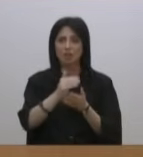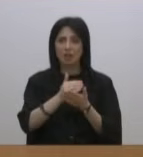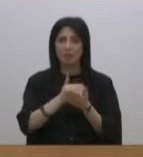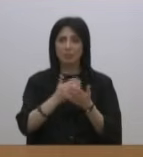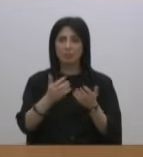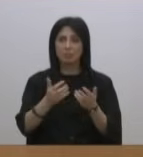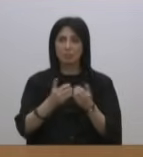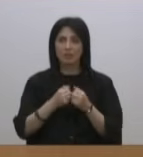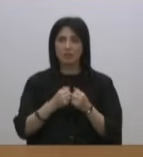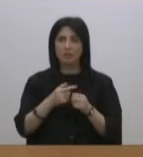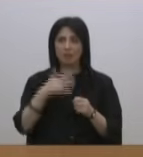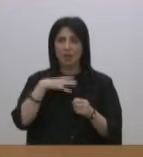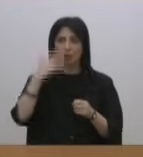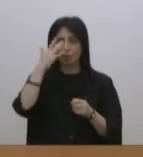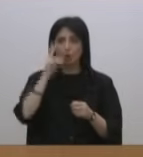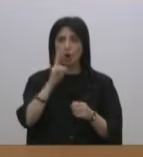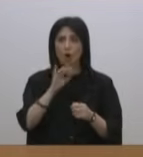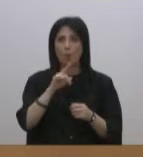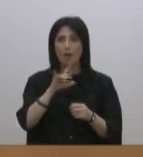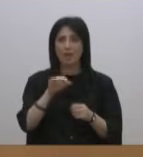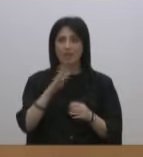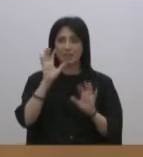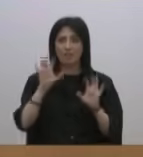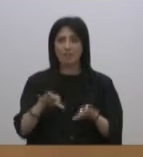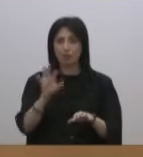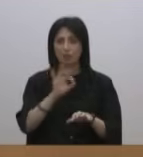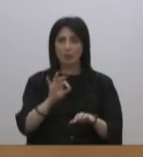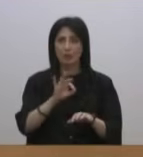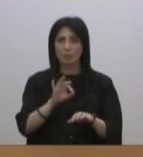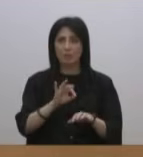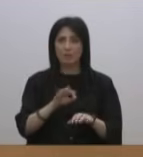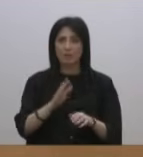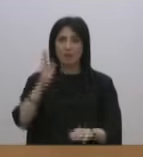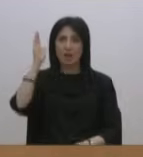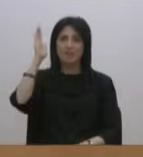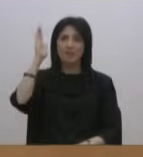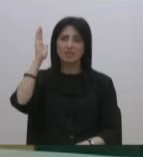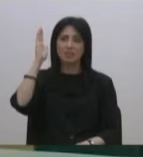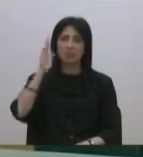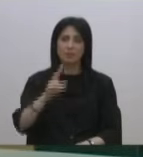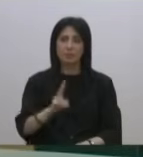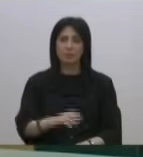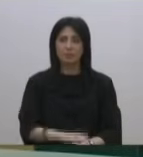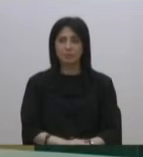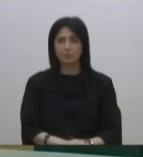ჩვენ მივიღეთ ქართულმა ოცნებამ ირაკლი გობახიძის თავმჯდომარეობით? აციეთ ხელი რომელიმემ.